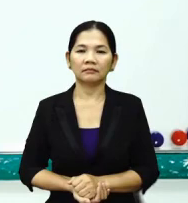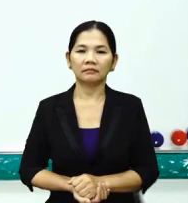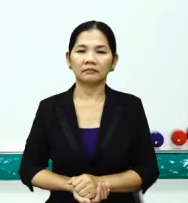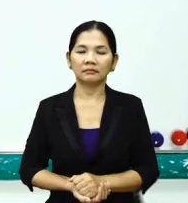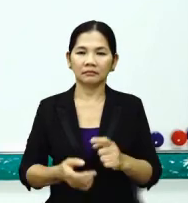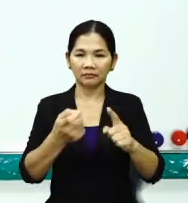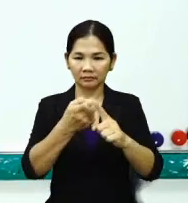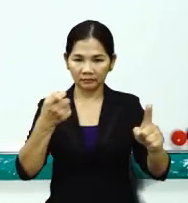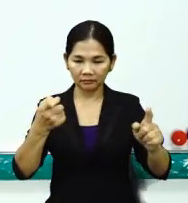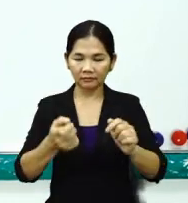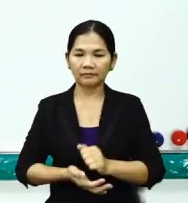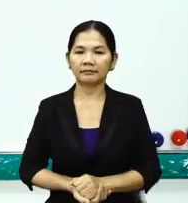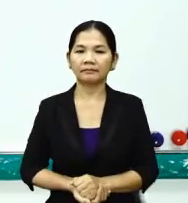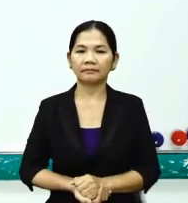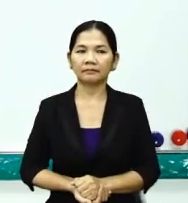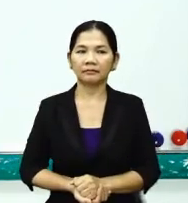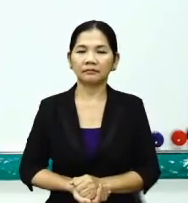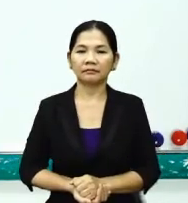tăng pi